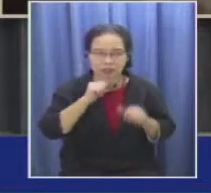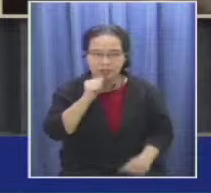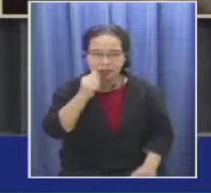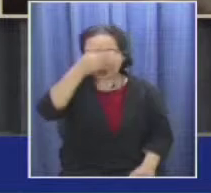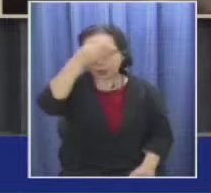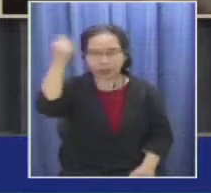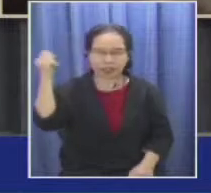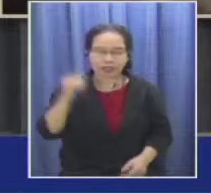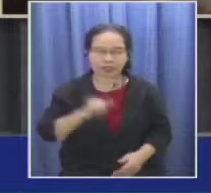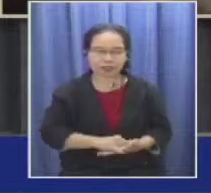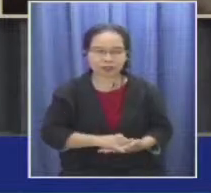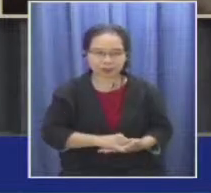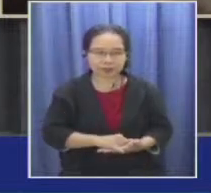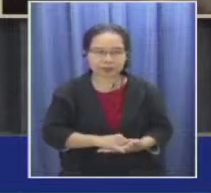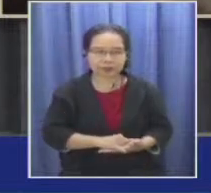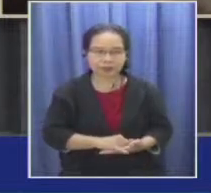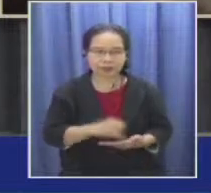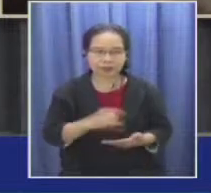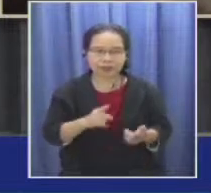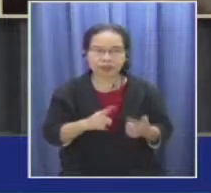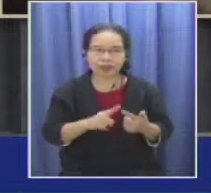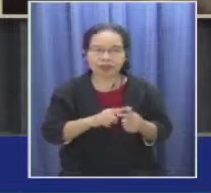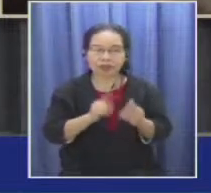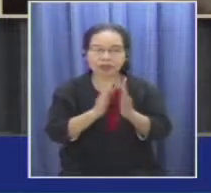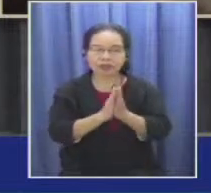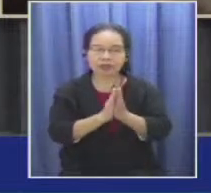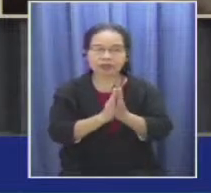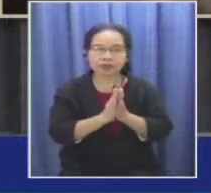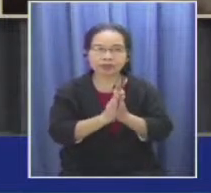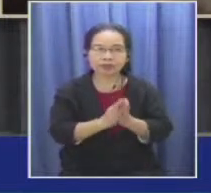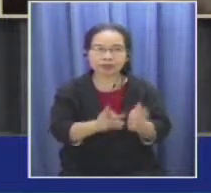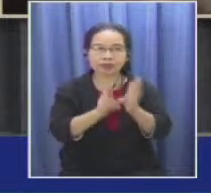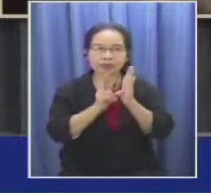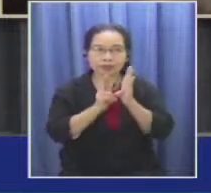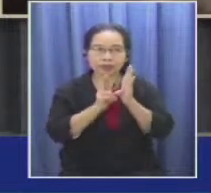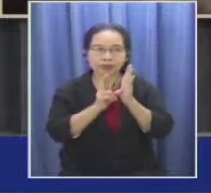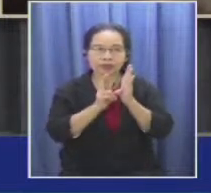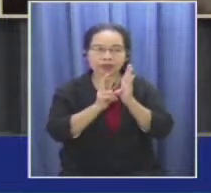we mpaebɔ ene sɛ wo mmisa hwe